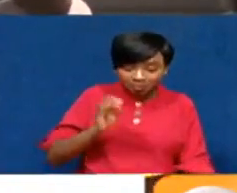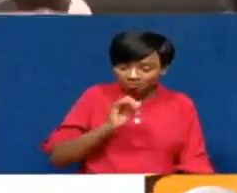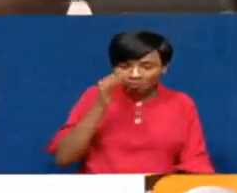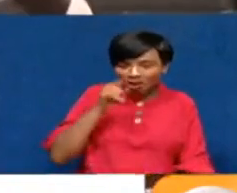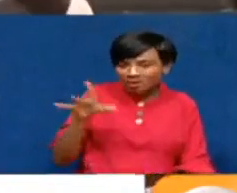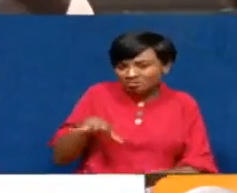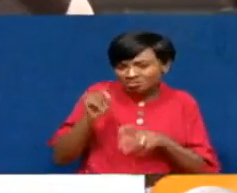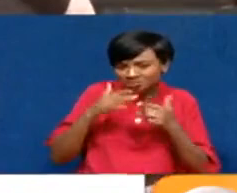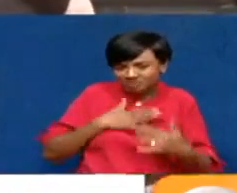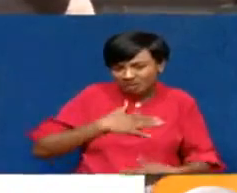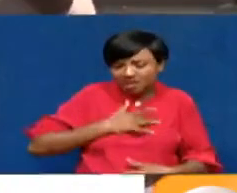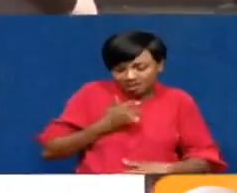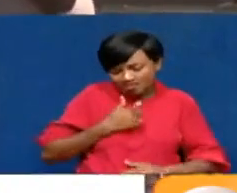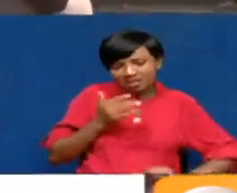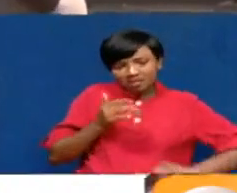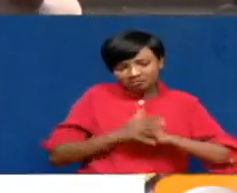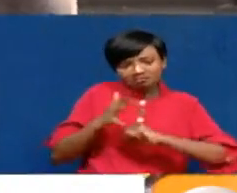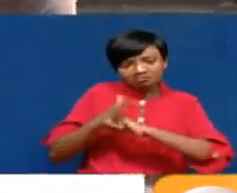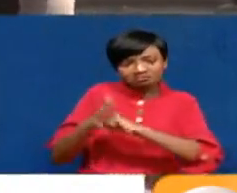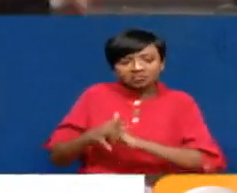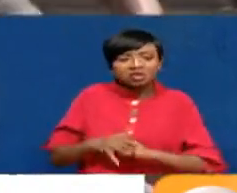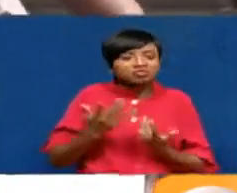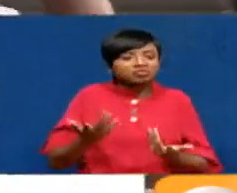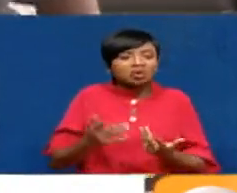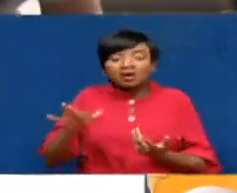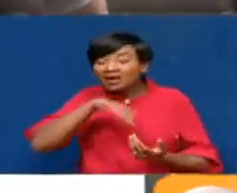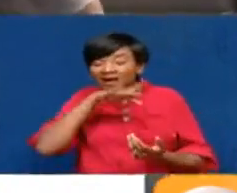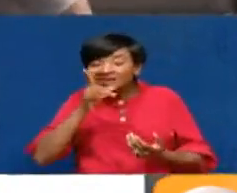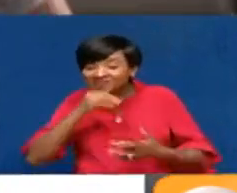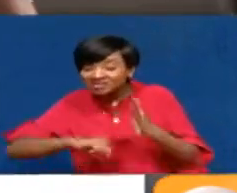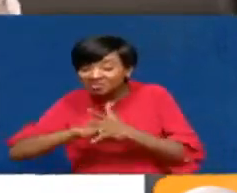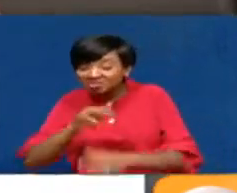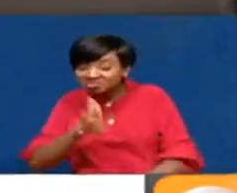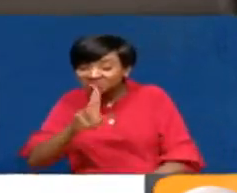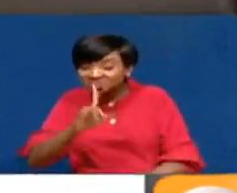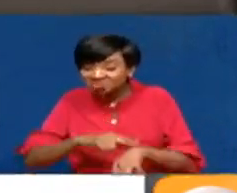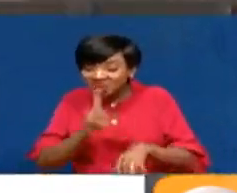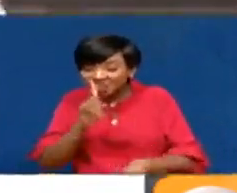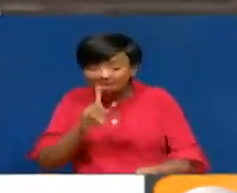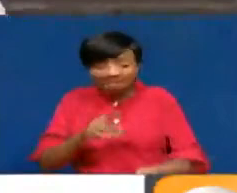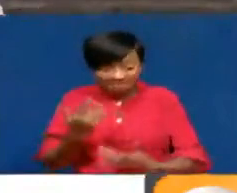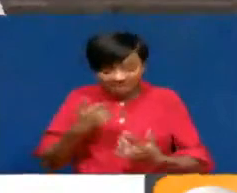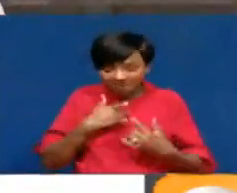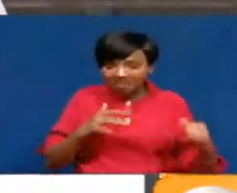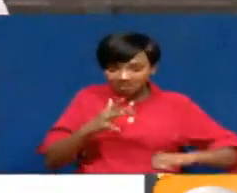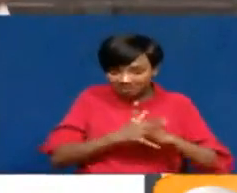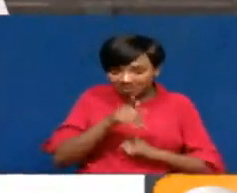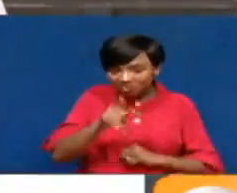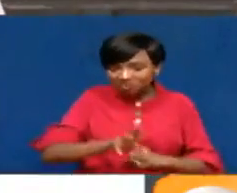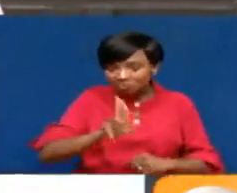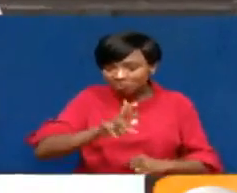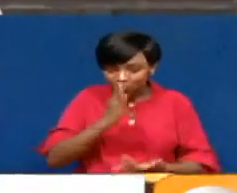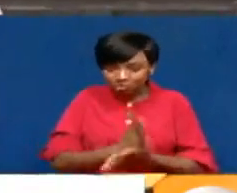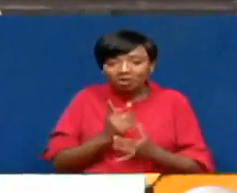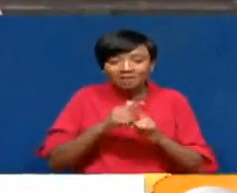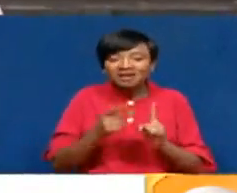wangu. Si mimi nimemsupport. Kwani kitendawili alisupport Uhuru Kenyatta? Si mimi ndio nimemuunga mkono.